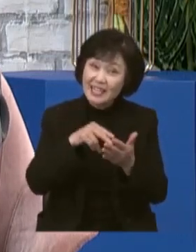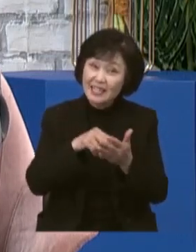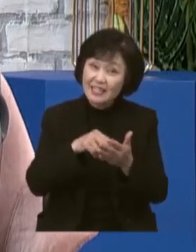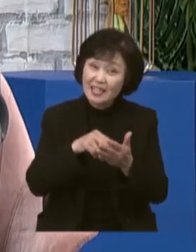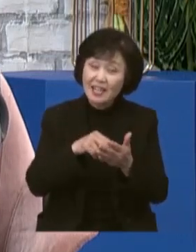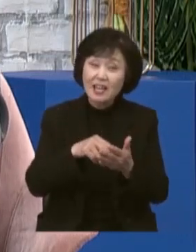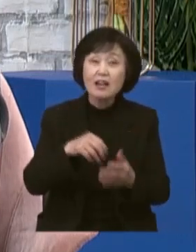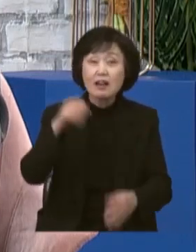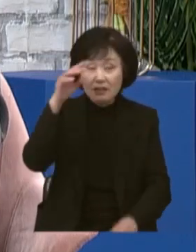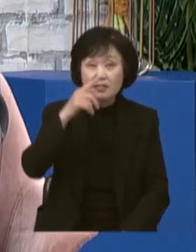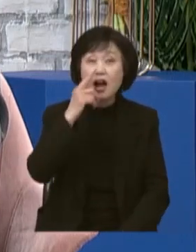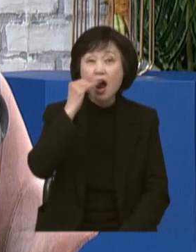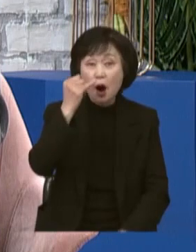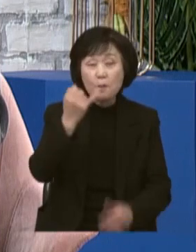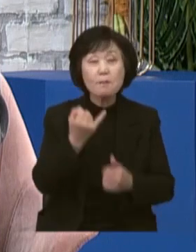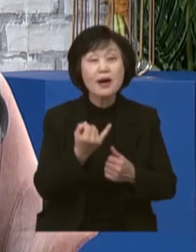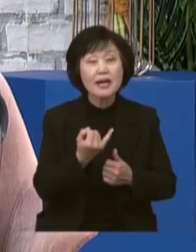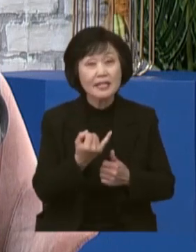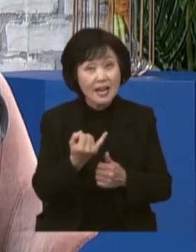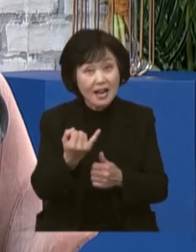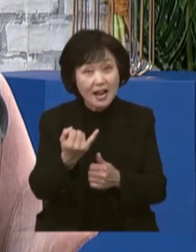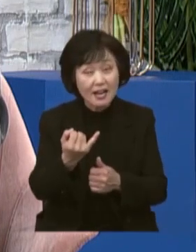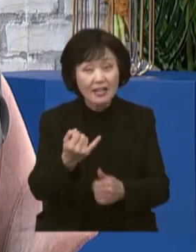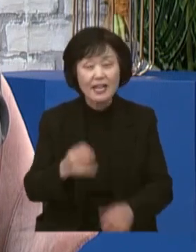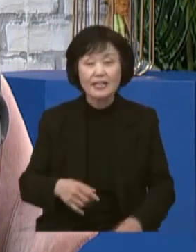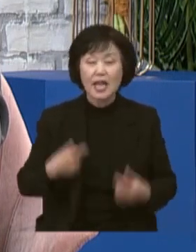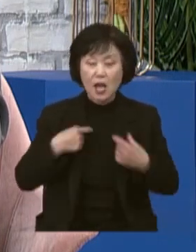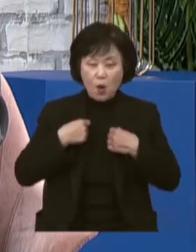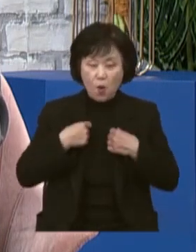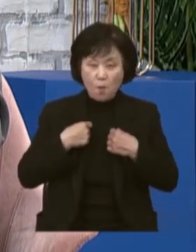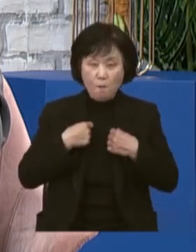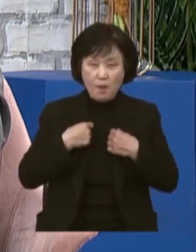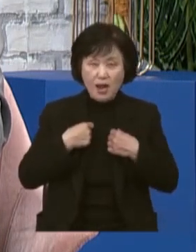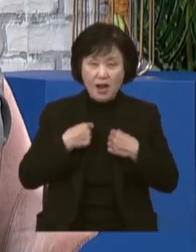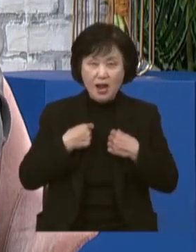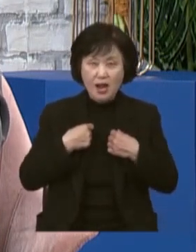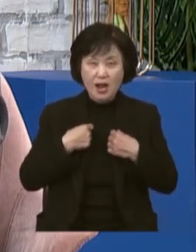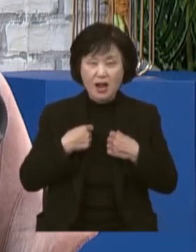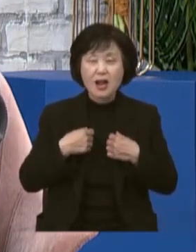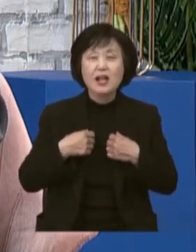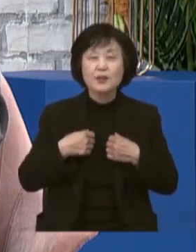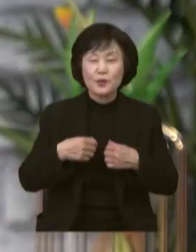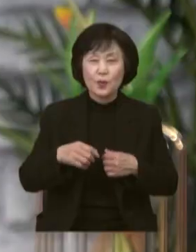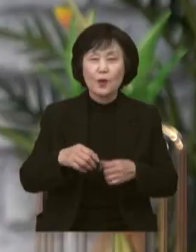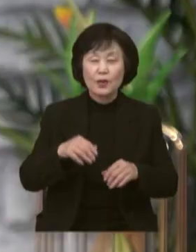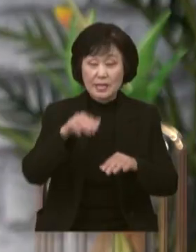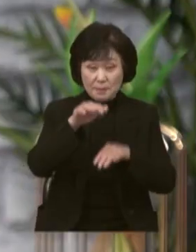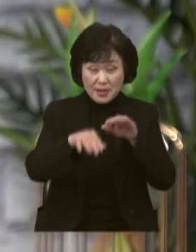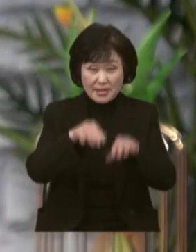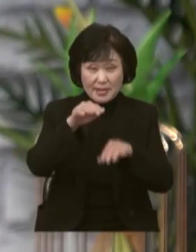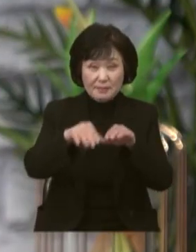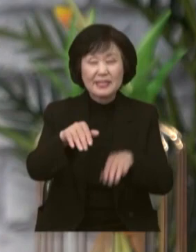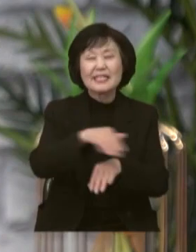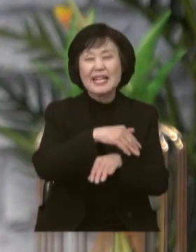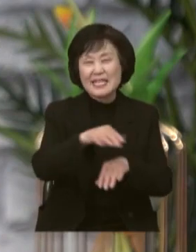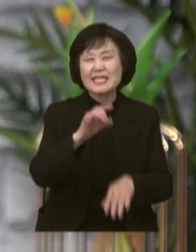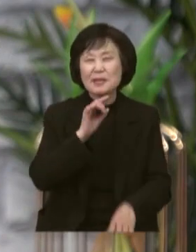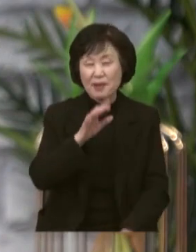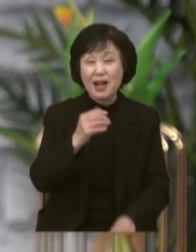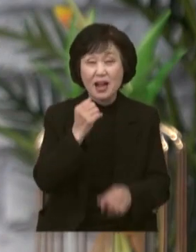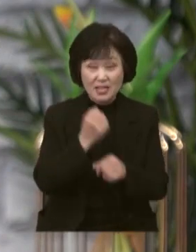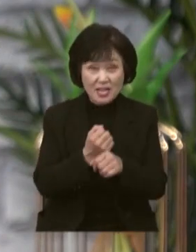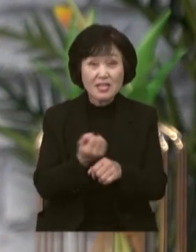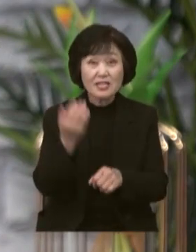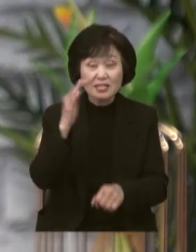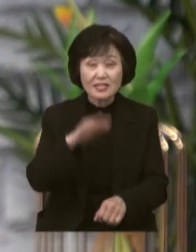네. 아, 어떤 교회에 갔는데 어떤 찬양 한 곡을 통해서 우리 권사님을 바꿔놓으셨다